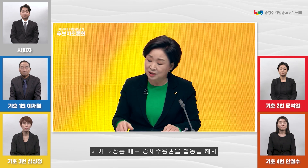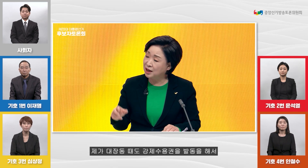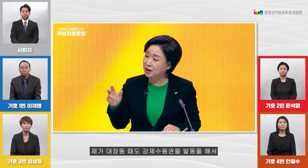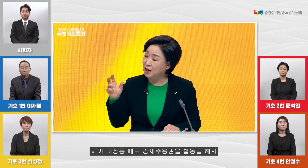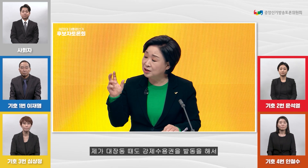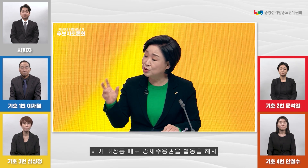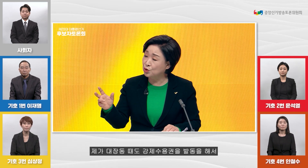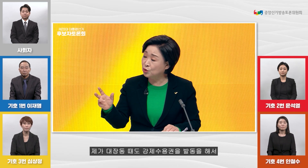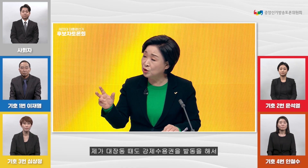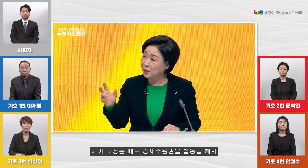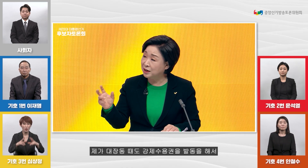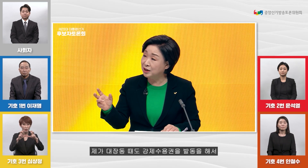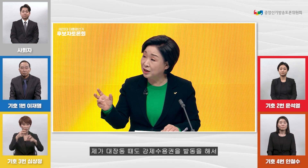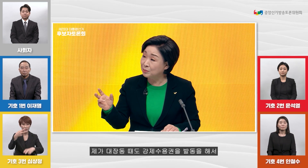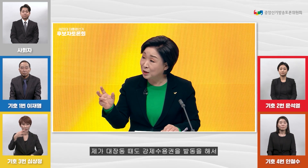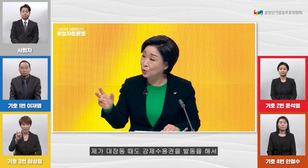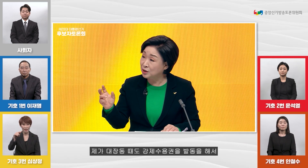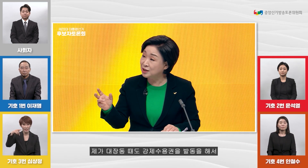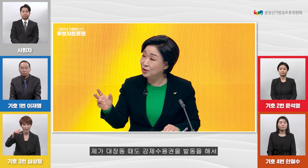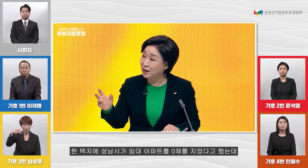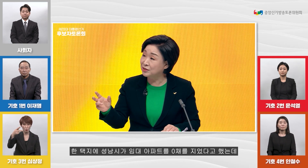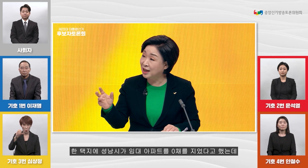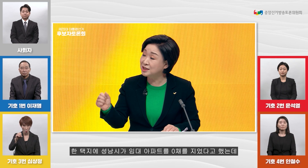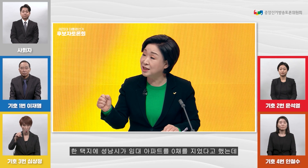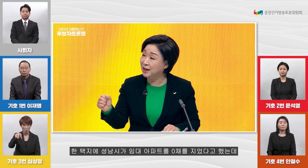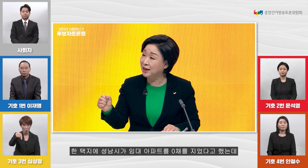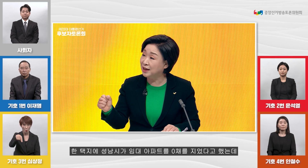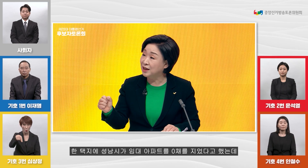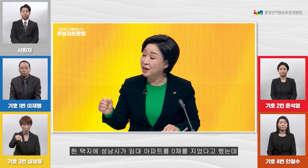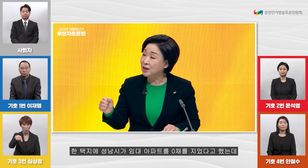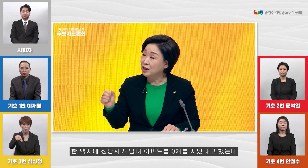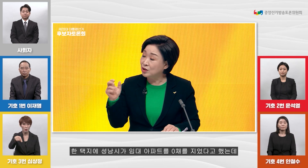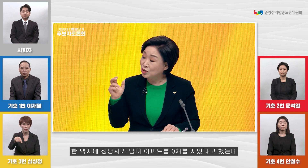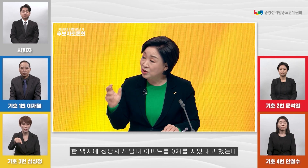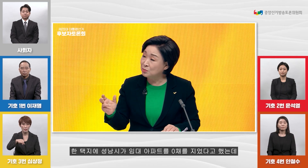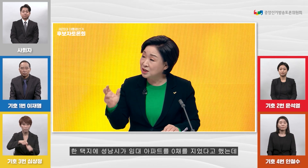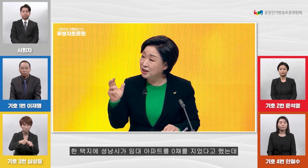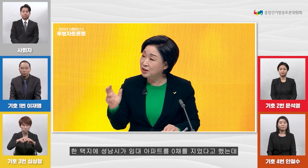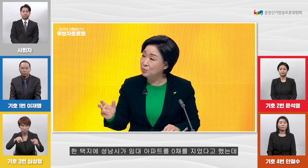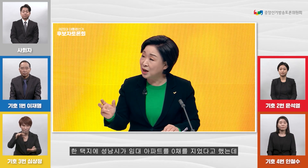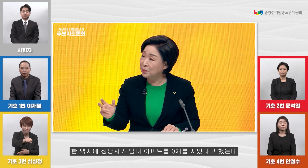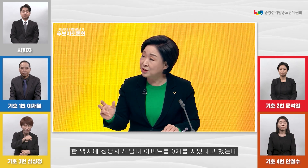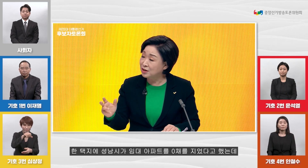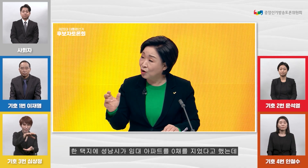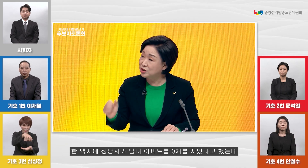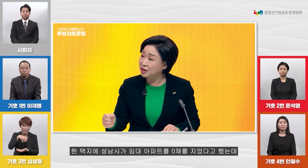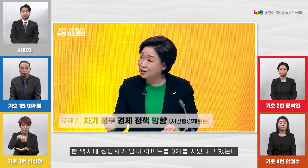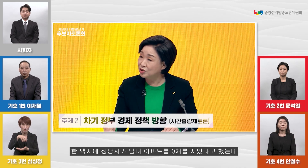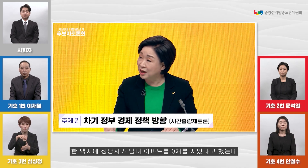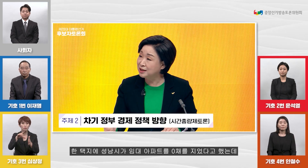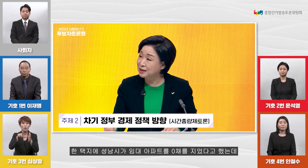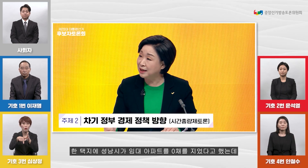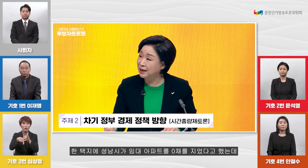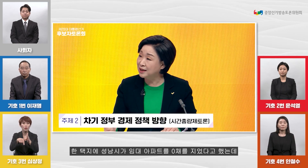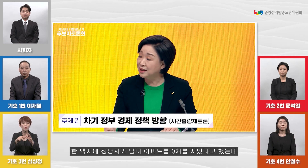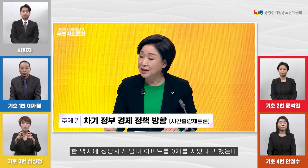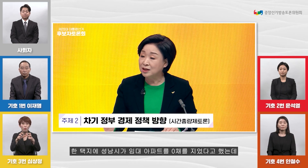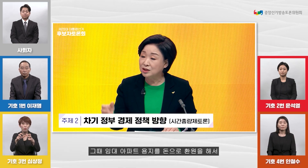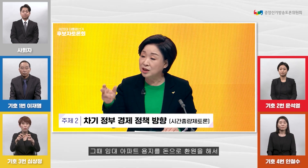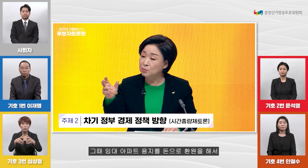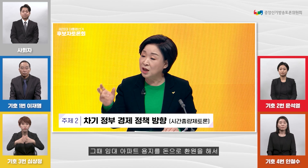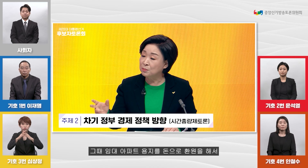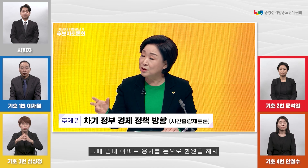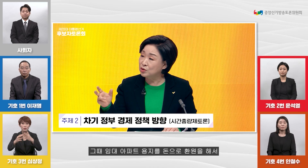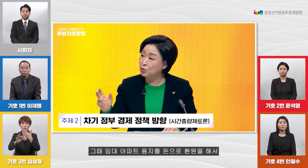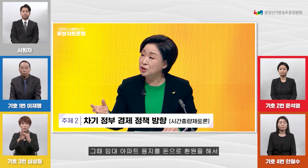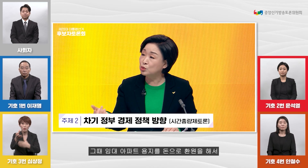때도 강제 수용권을 발동을 해서 한 택지에 성남시가 임대 아파트를 영채를 지었다 했는데